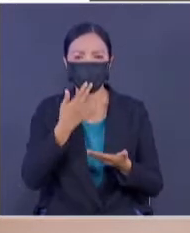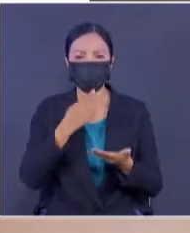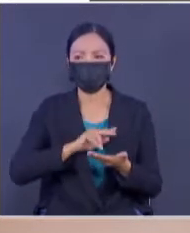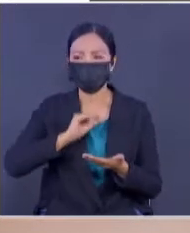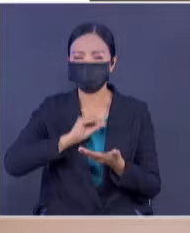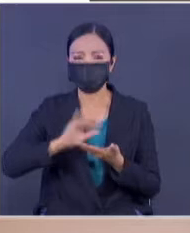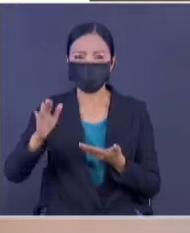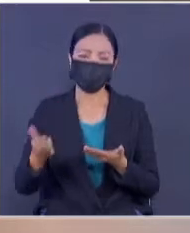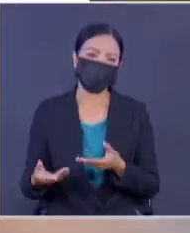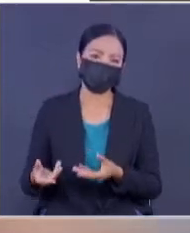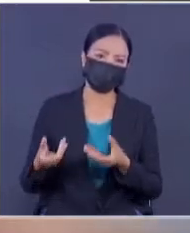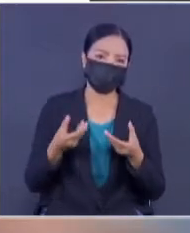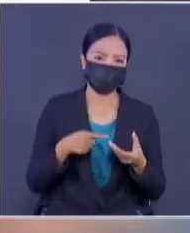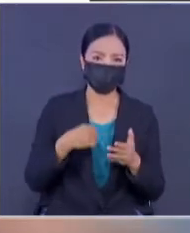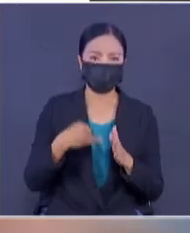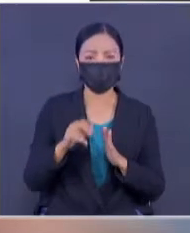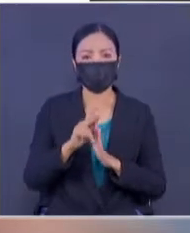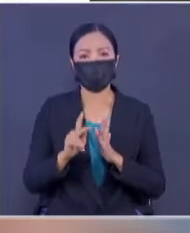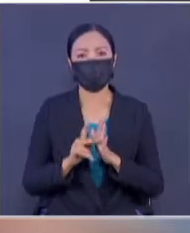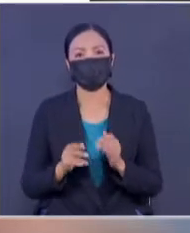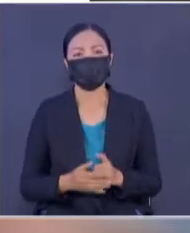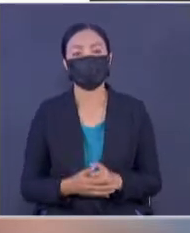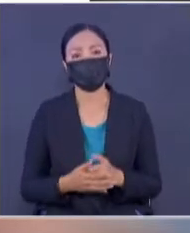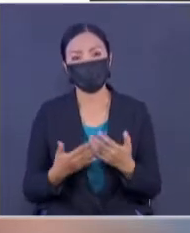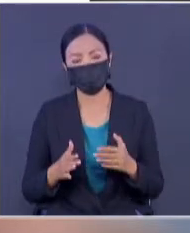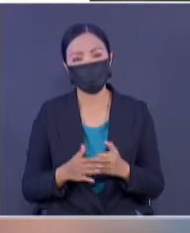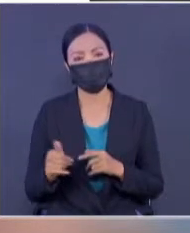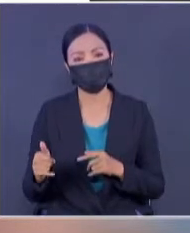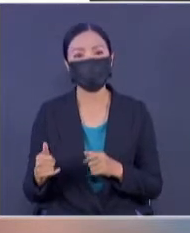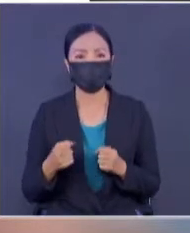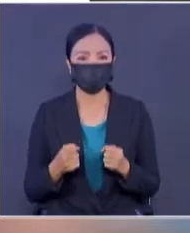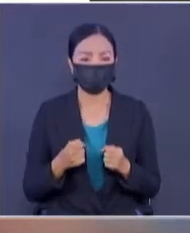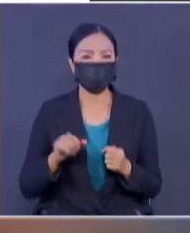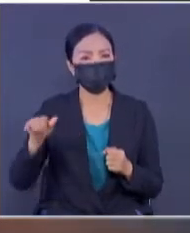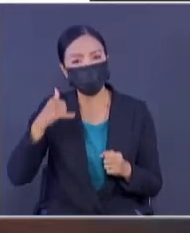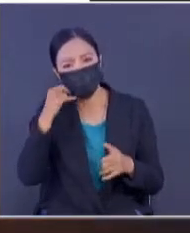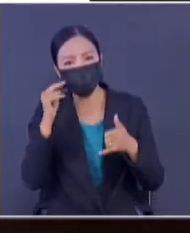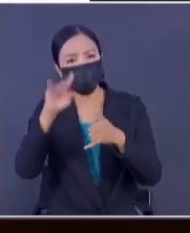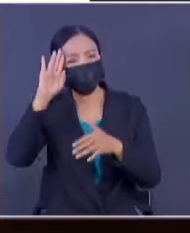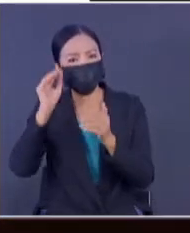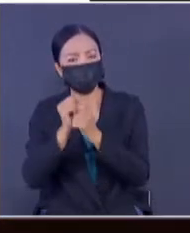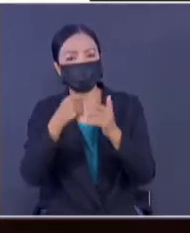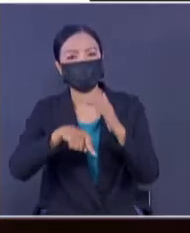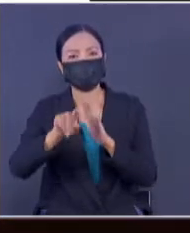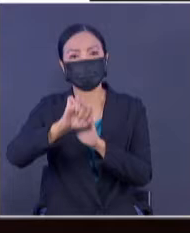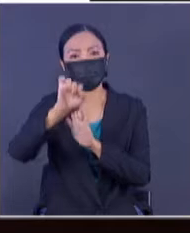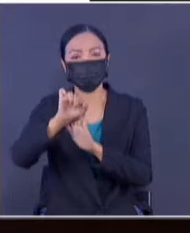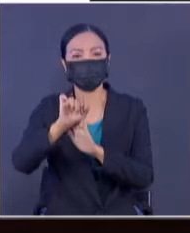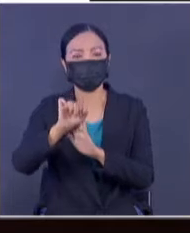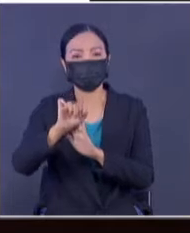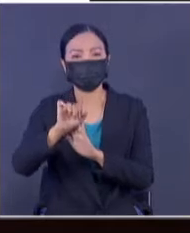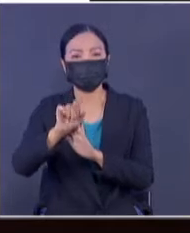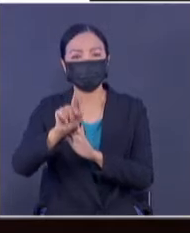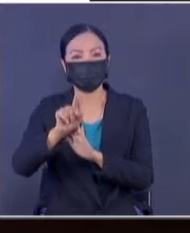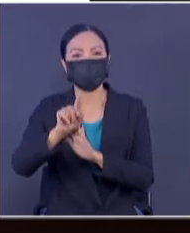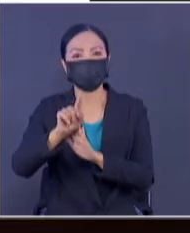าเพราะว่าเป็นพัสดุที่ผิดกฎหมายจากนั้นทางมิจฉาชีพก็ได้พยายามต่อสายตำรวจไปที่สภ.เชียงใหม่แล้วก็ให้คุยกับคนที่อ้